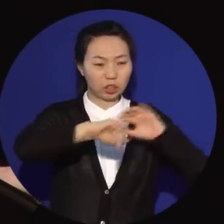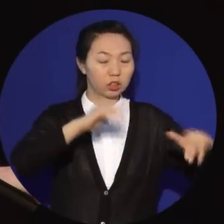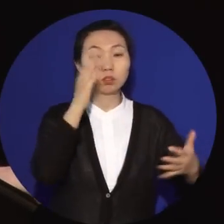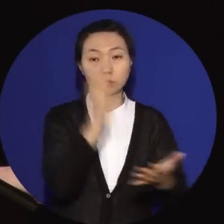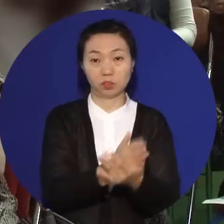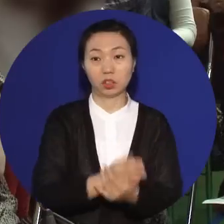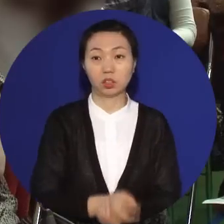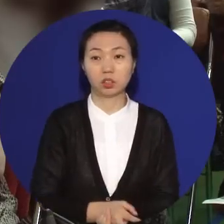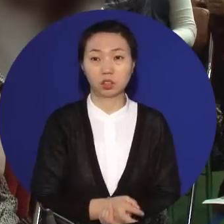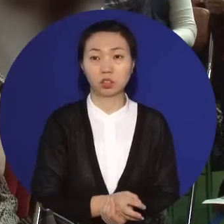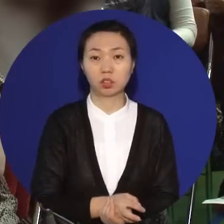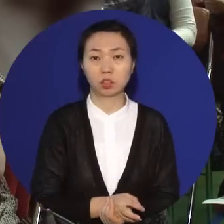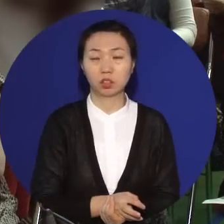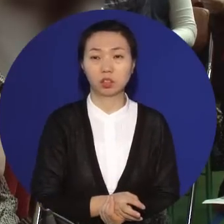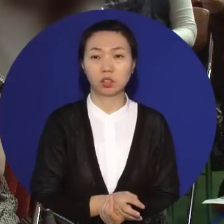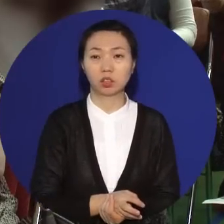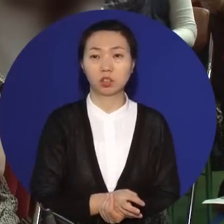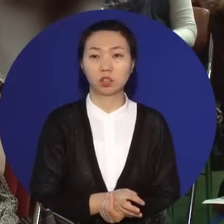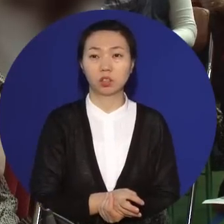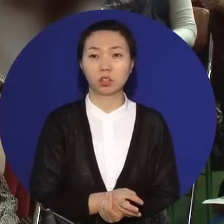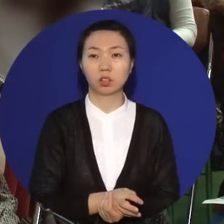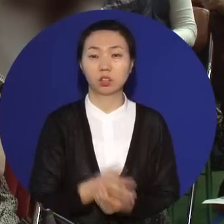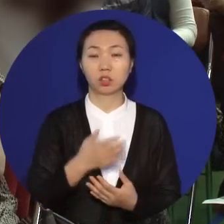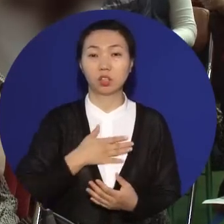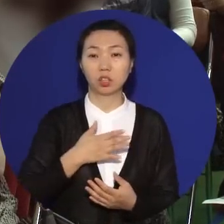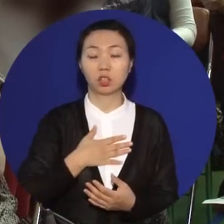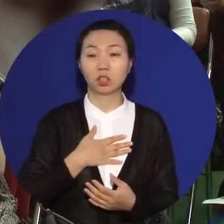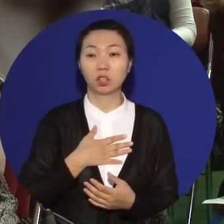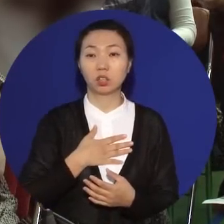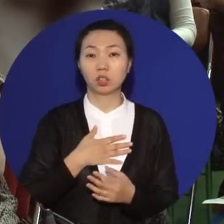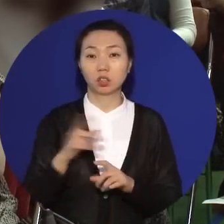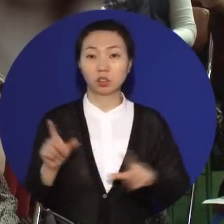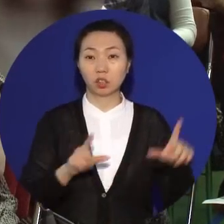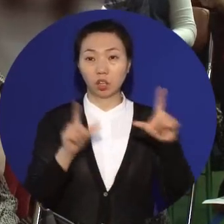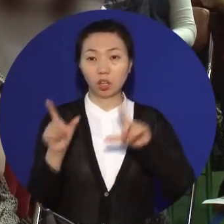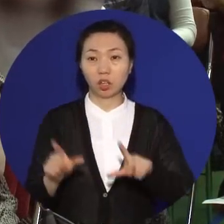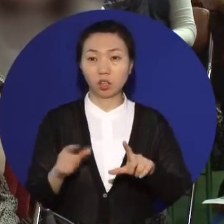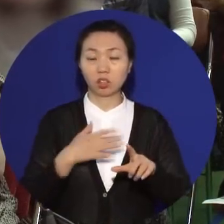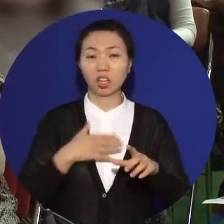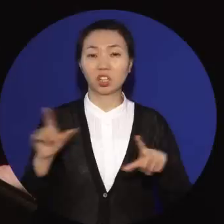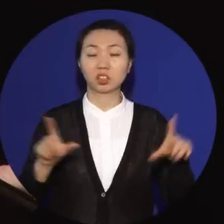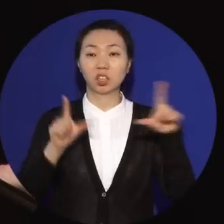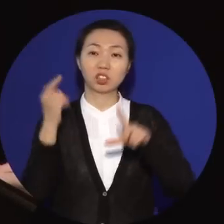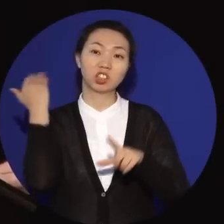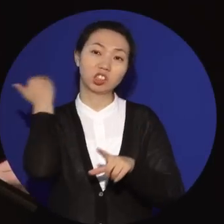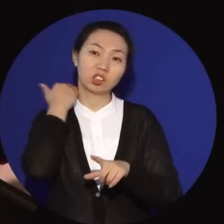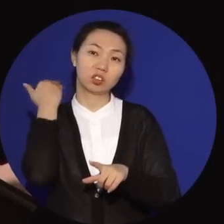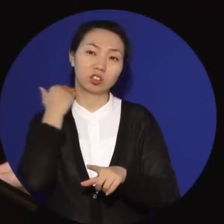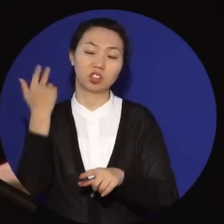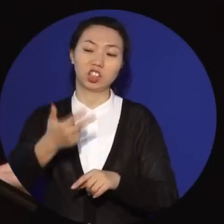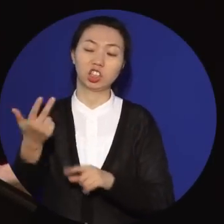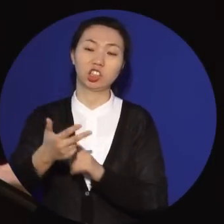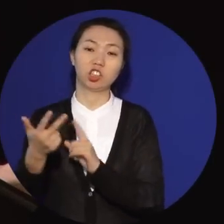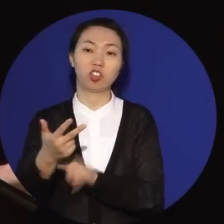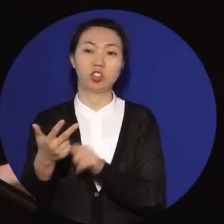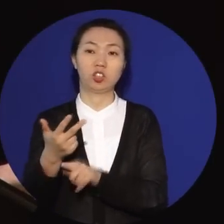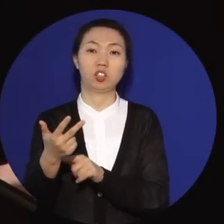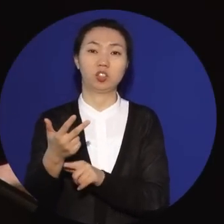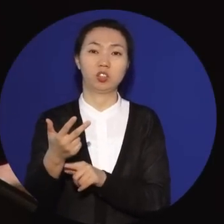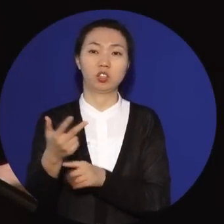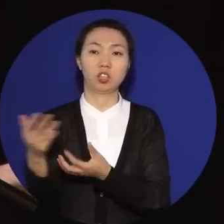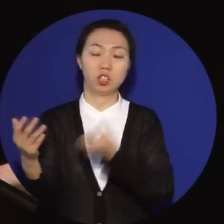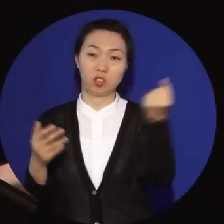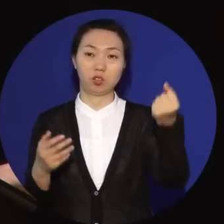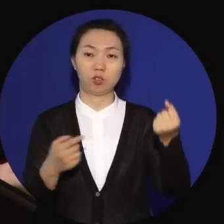관여할 필요가 없다 이 말이야. 안 가겠대요. 그러면서 제가 7천짜리를 살고 있는데 그걸 빼가지고 지방 가서 그건 7천짜리 누구